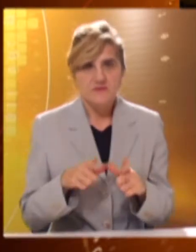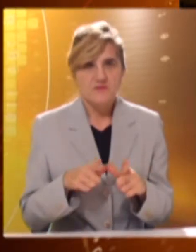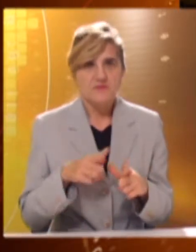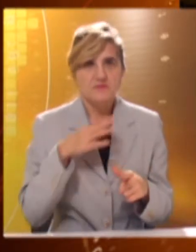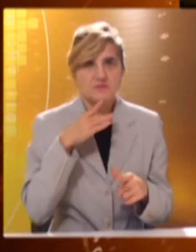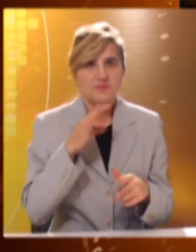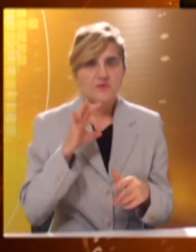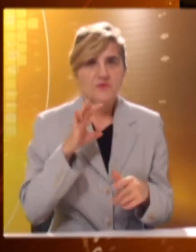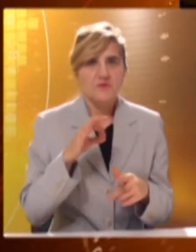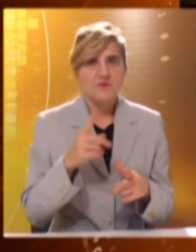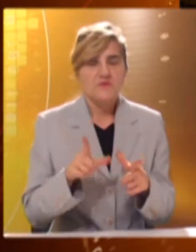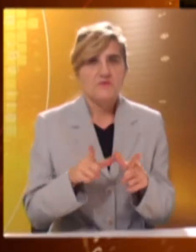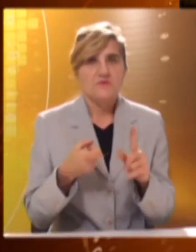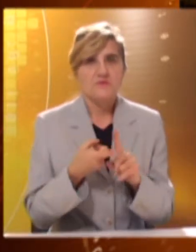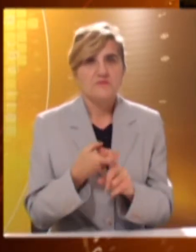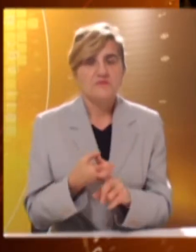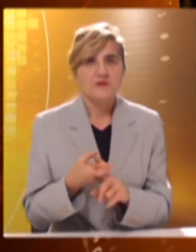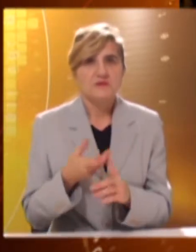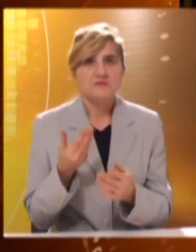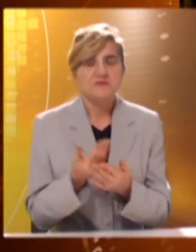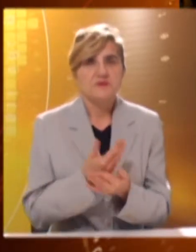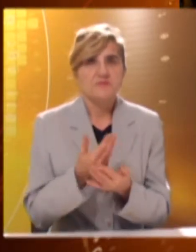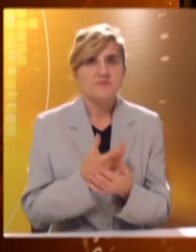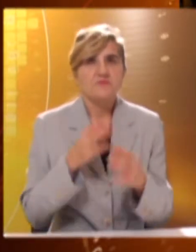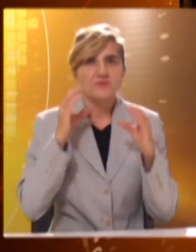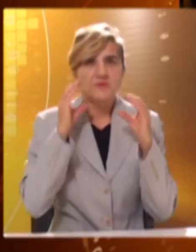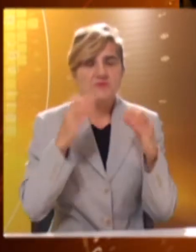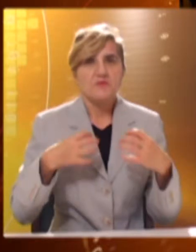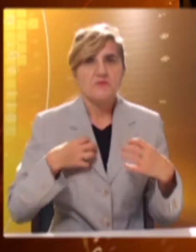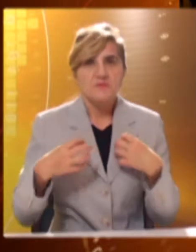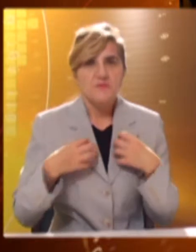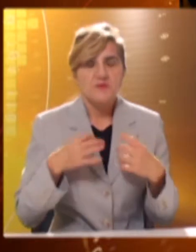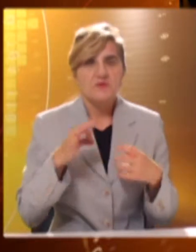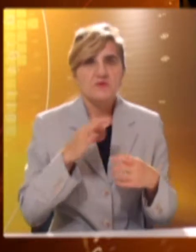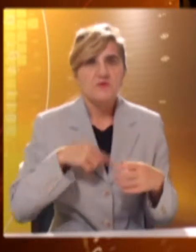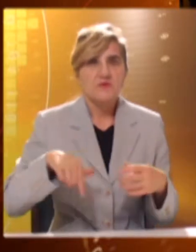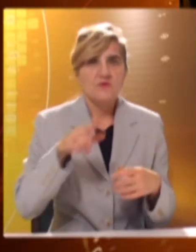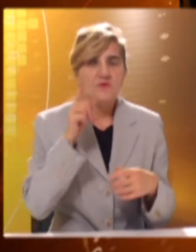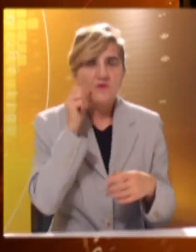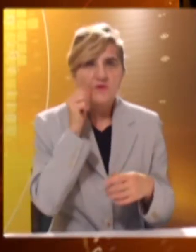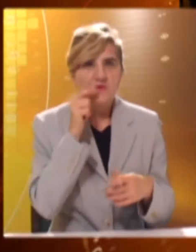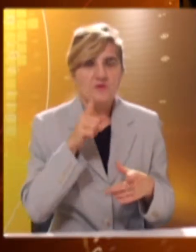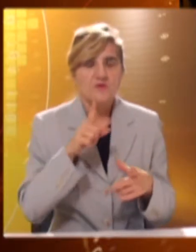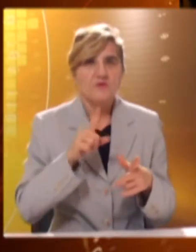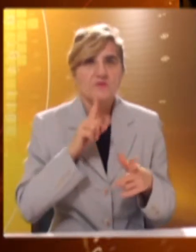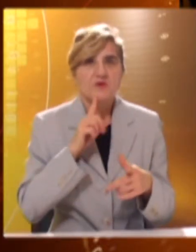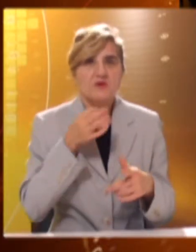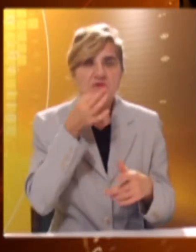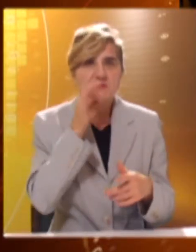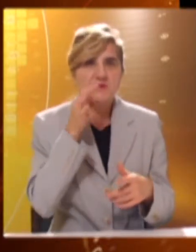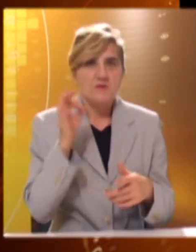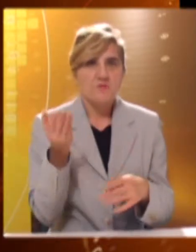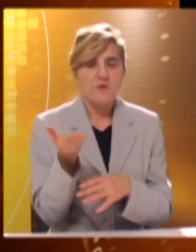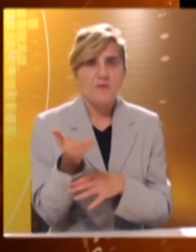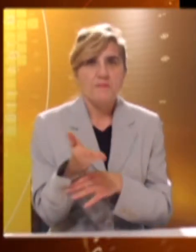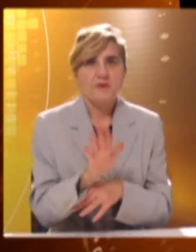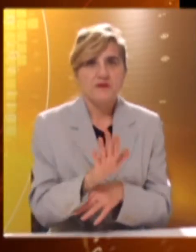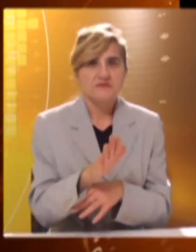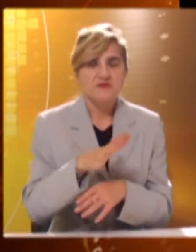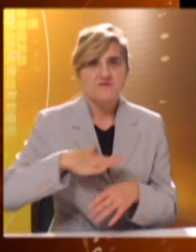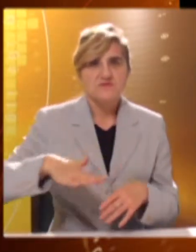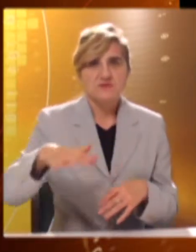Gogoland se bavi odnosom umetnika i vlasti i ocenjuje se da je i ovogodišnji festival okupio najbolje predstave iz regiona. A ja mislim